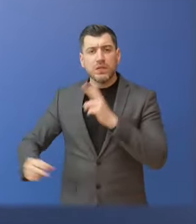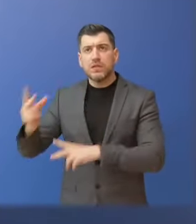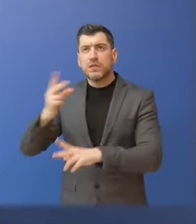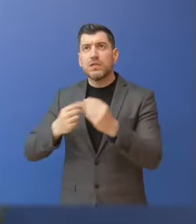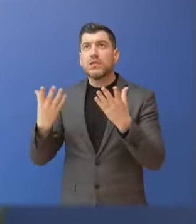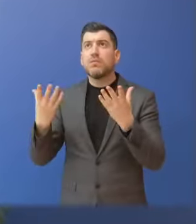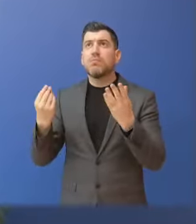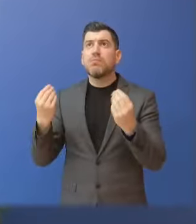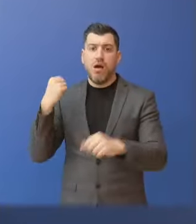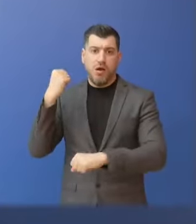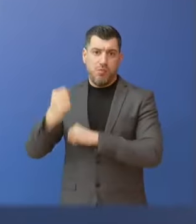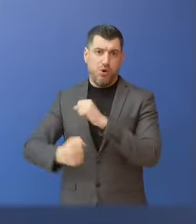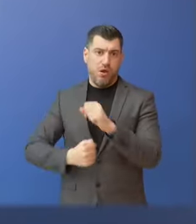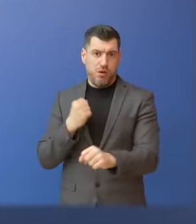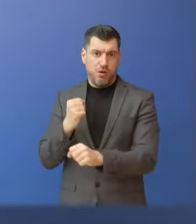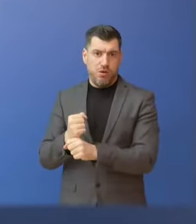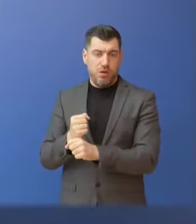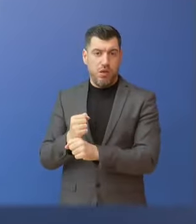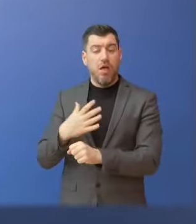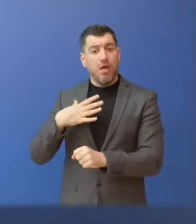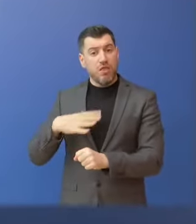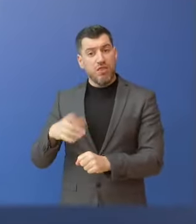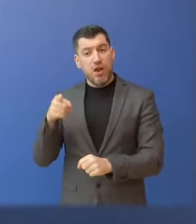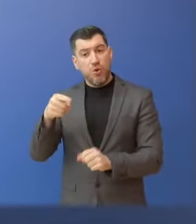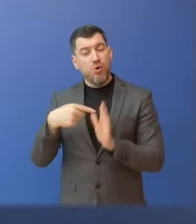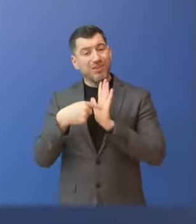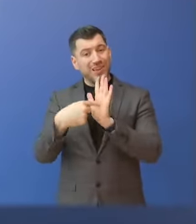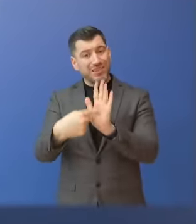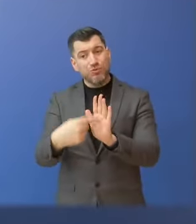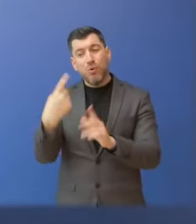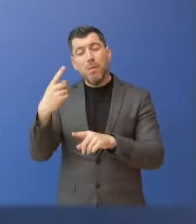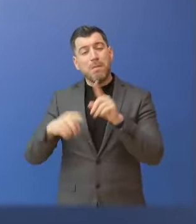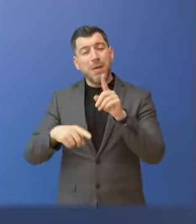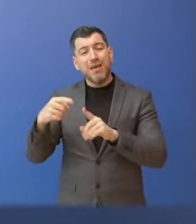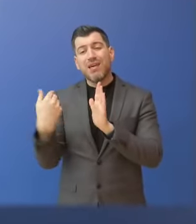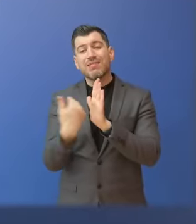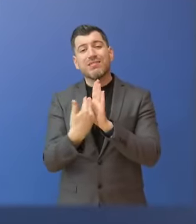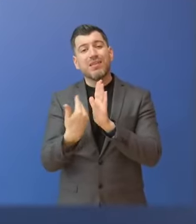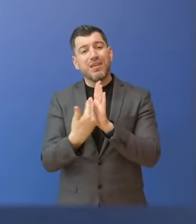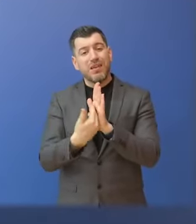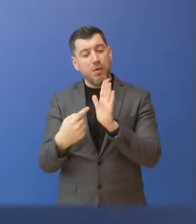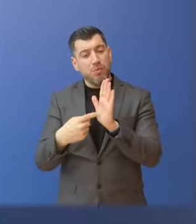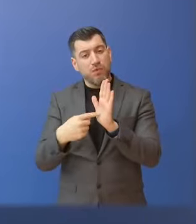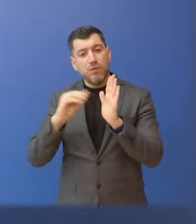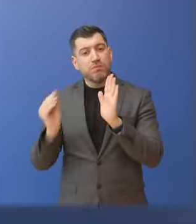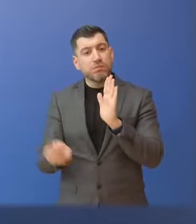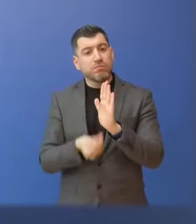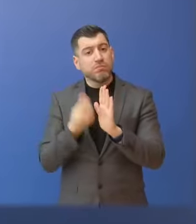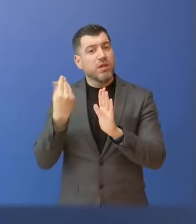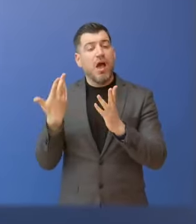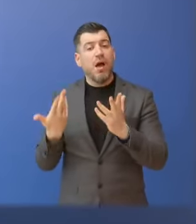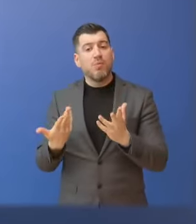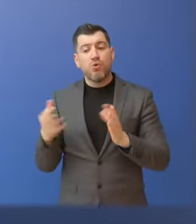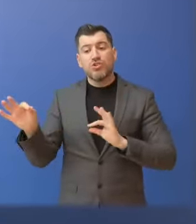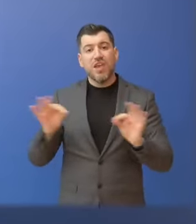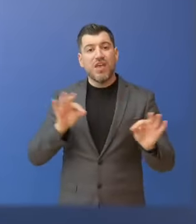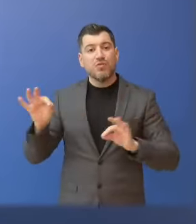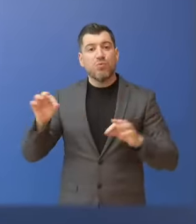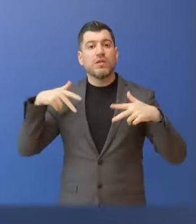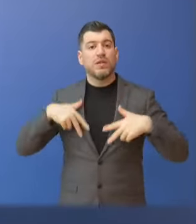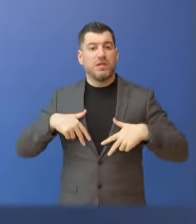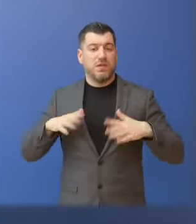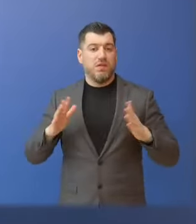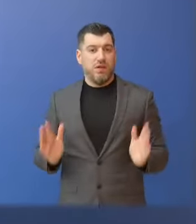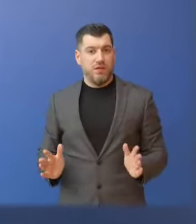μου επιτρέψετε να παραθέσω κάποια στοιχεία τα οποία προκύπτουν από τις πολιτικές της κυβέρνησης και αναγνωρίζονται από την